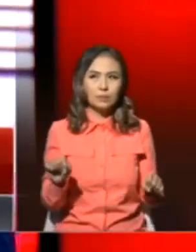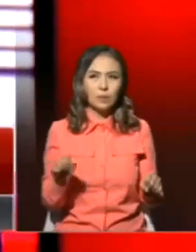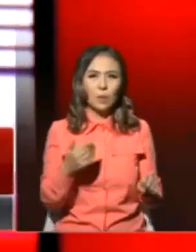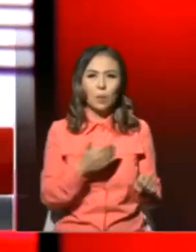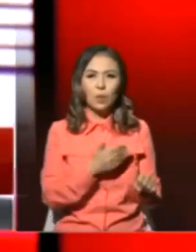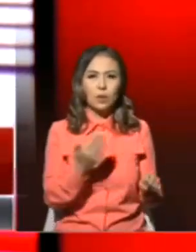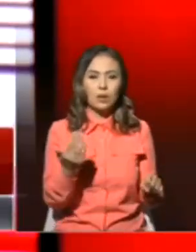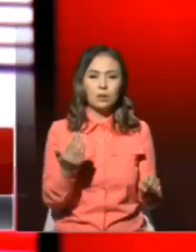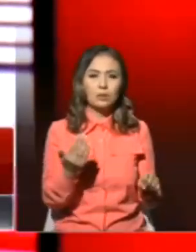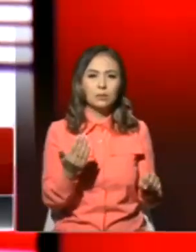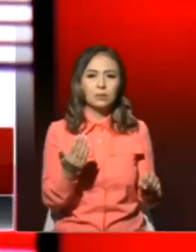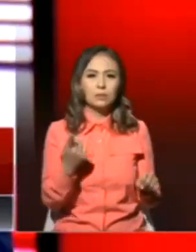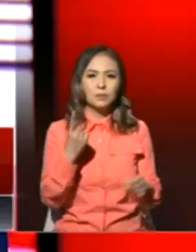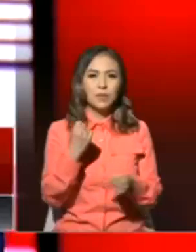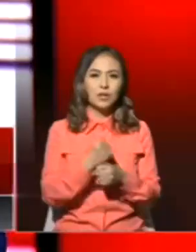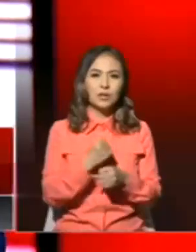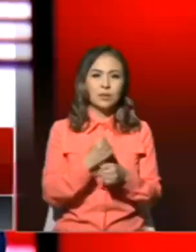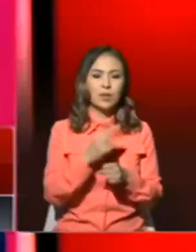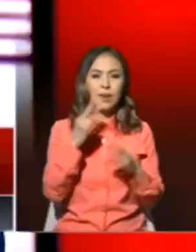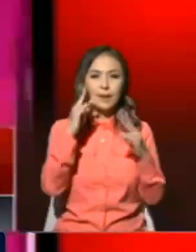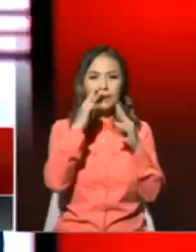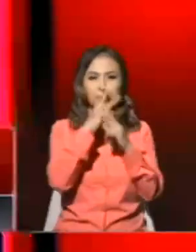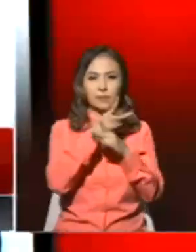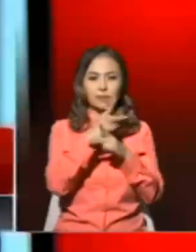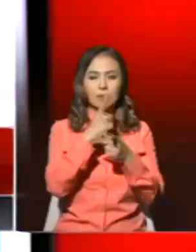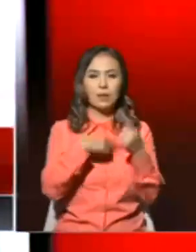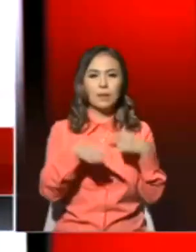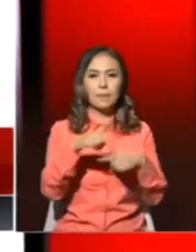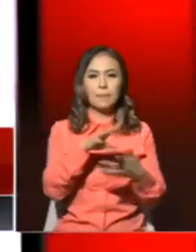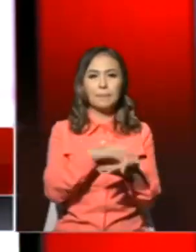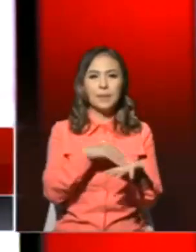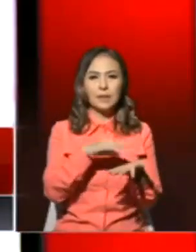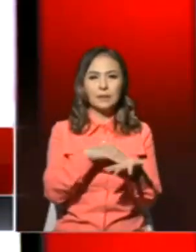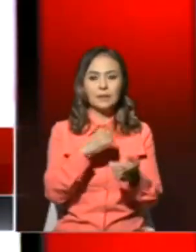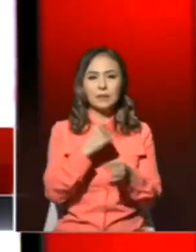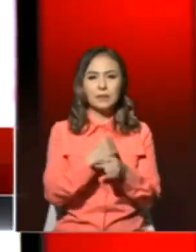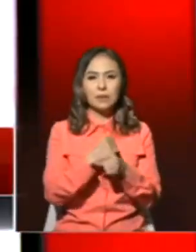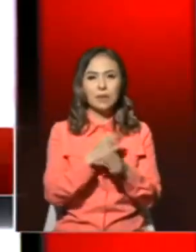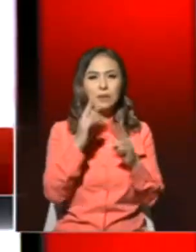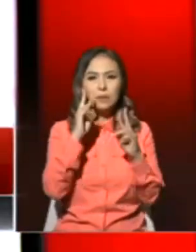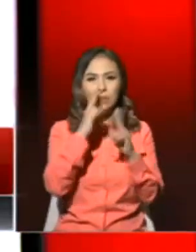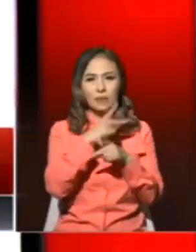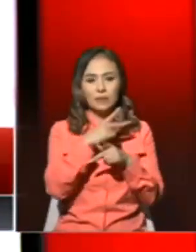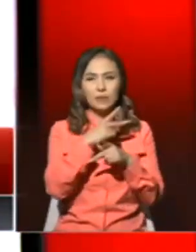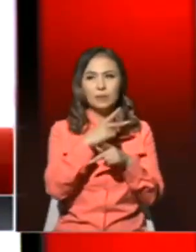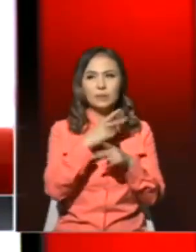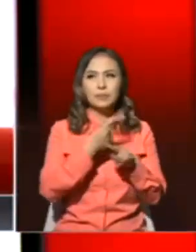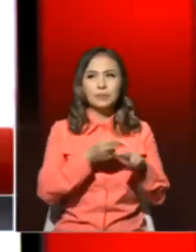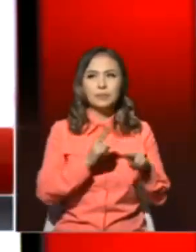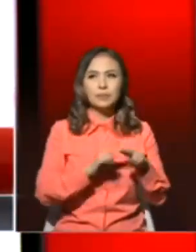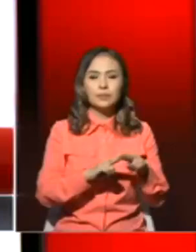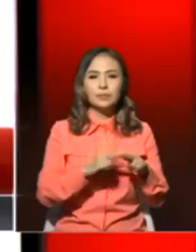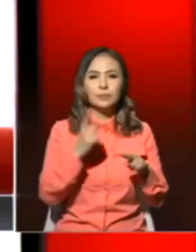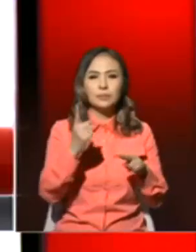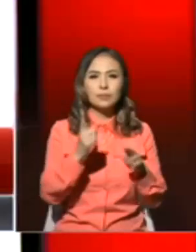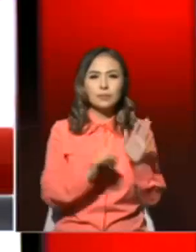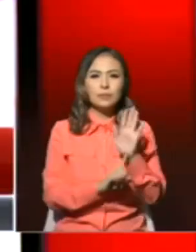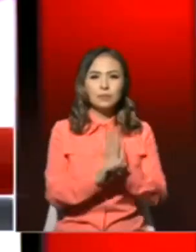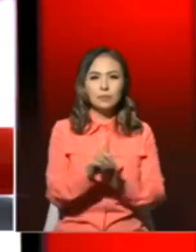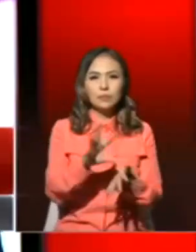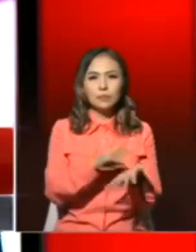олар бір жасаған қателіктерін қайталап жасау ол дұрыс емес деп ойлаймын. Яғни бір басқан